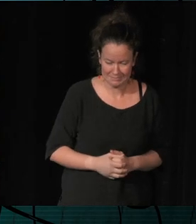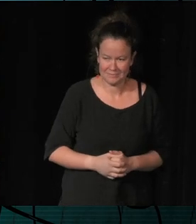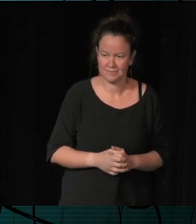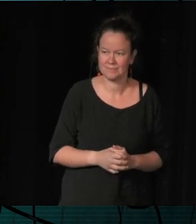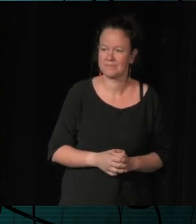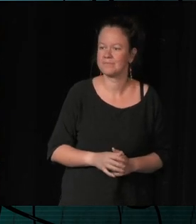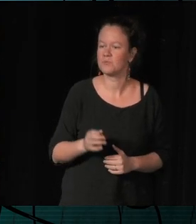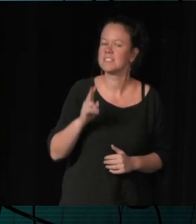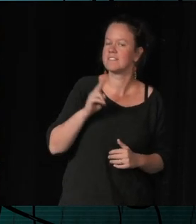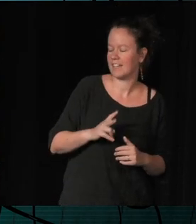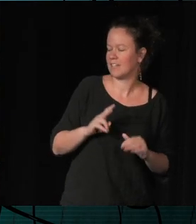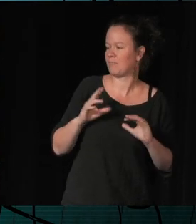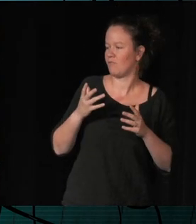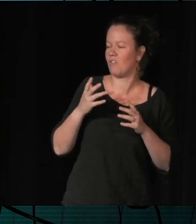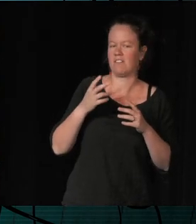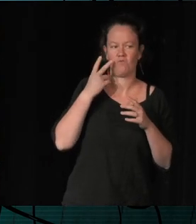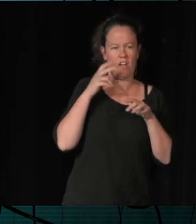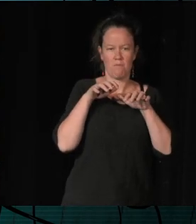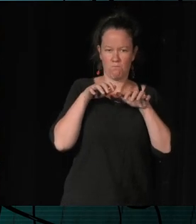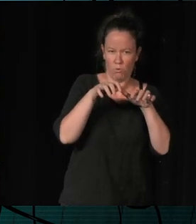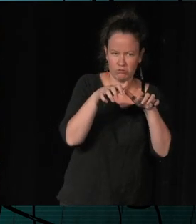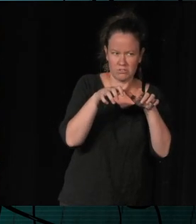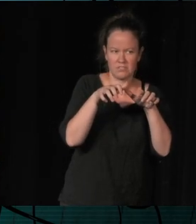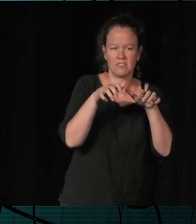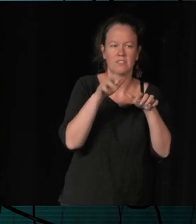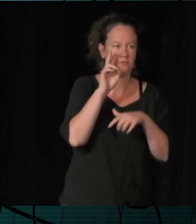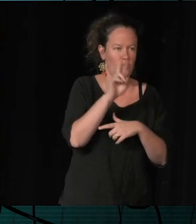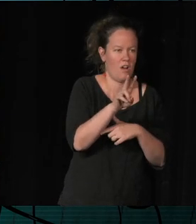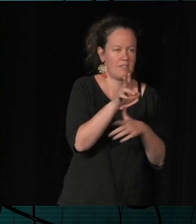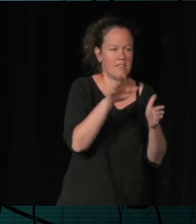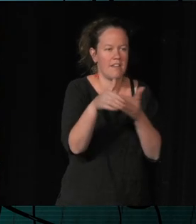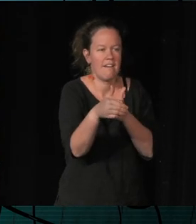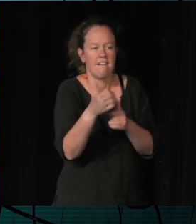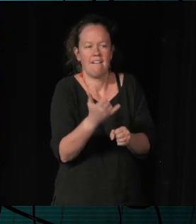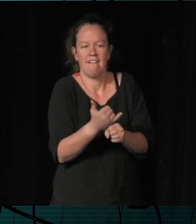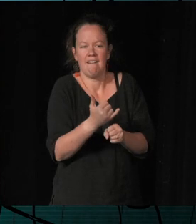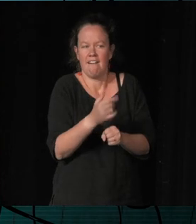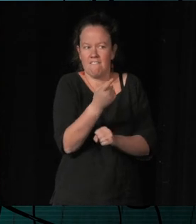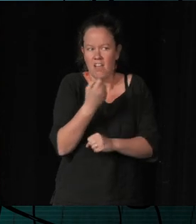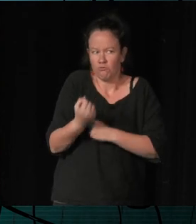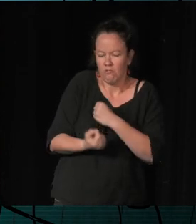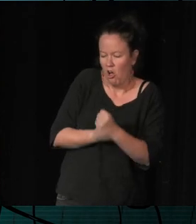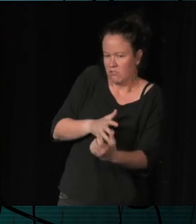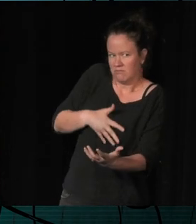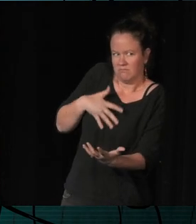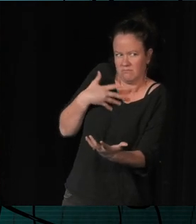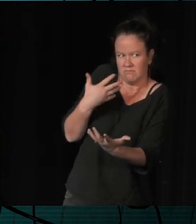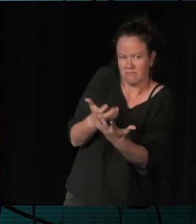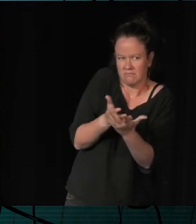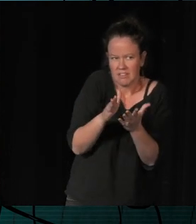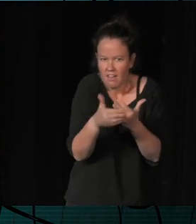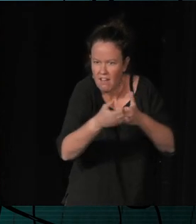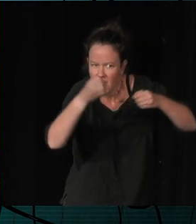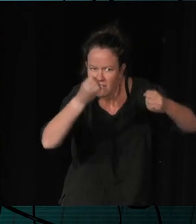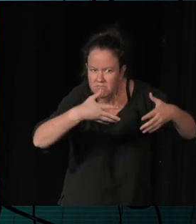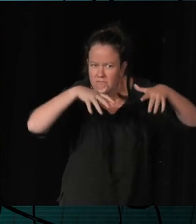quand on comprend que oui, là, en fait, c'est clairement une projection du personnage ou d'autres choses de peut-être plus sociétal, etc. Et c'est